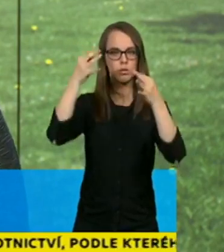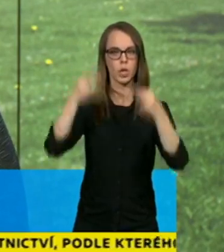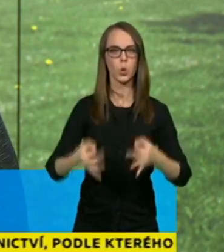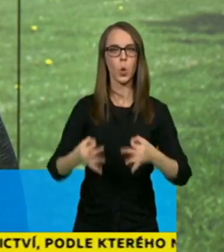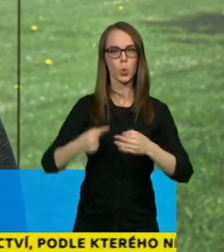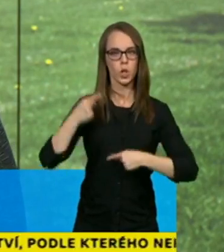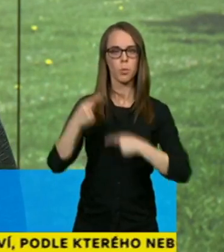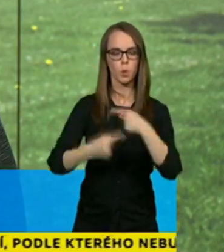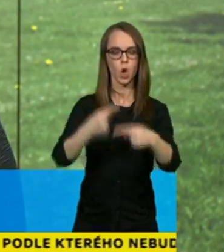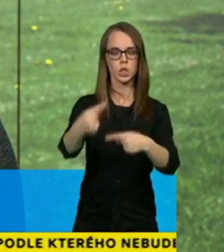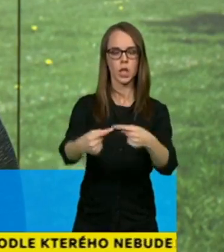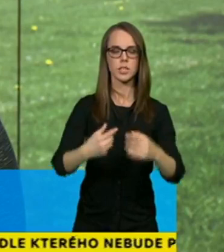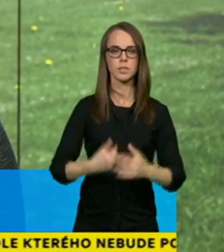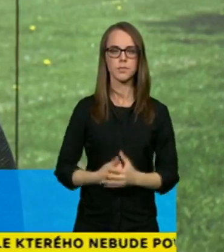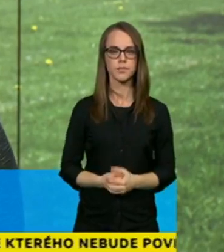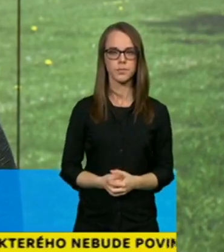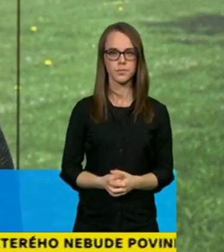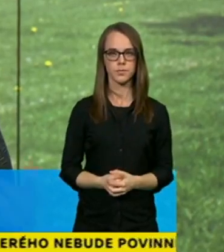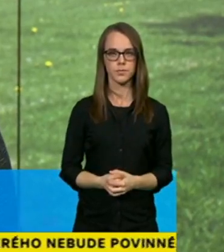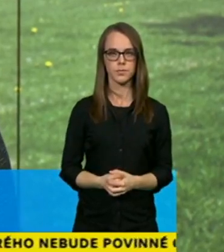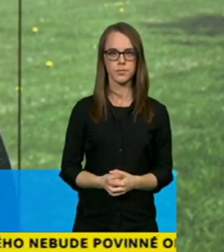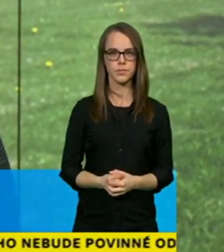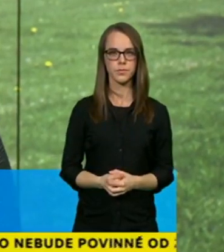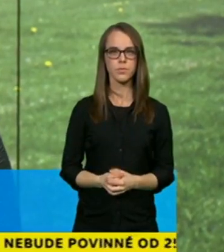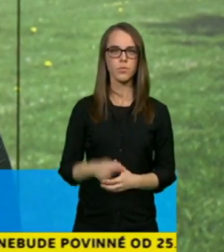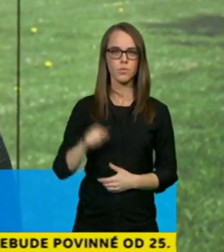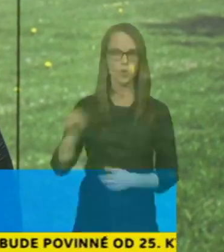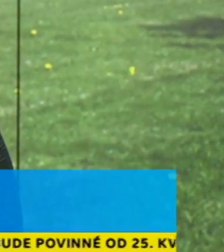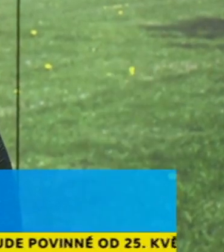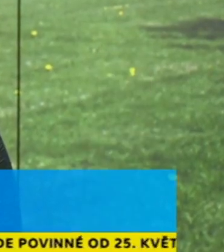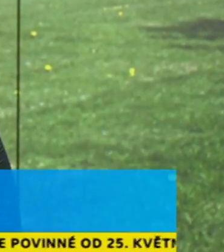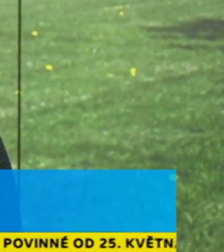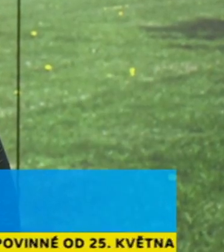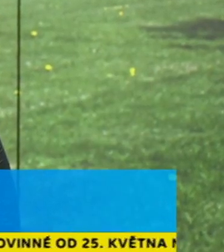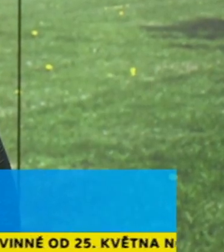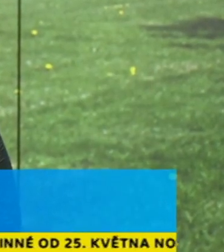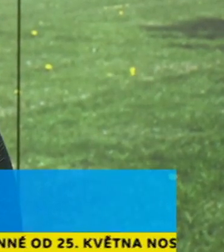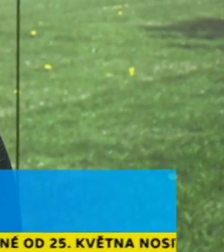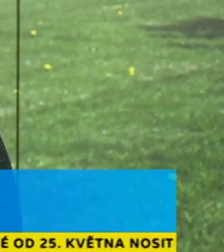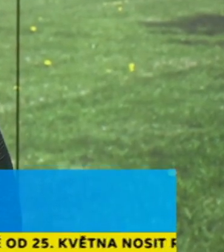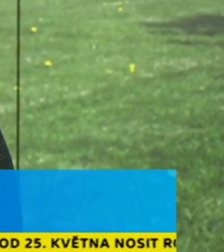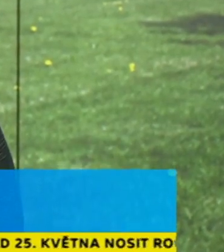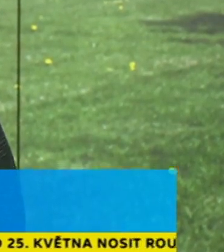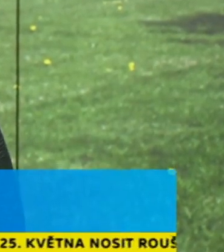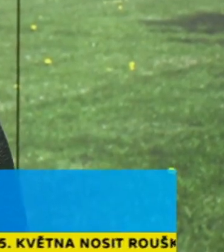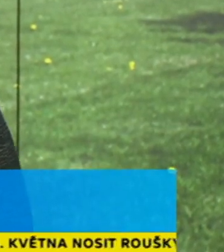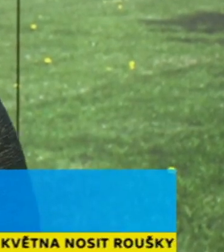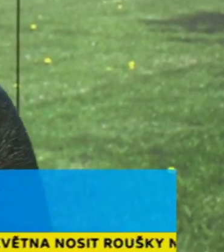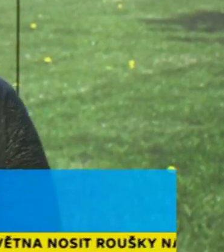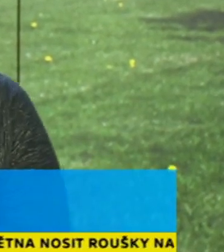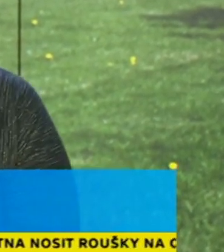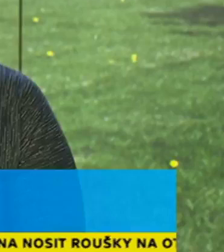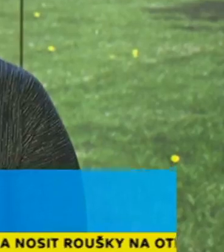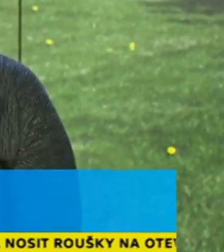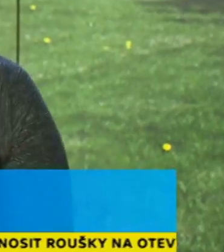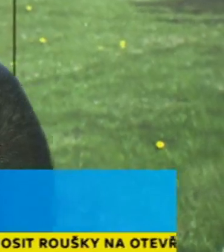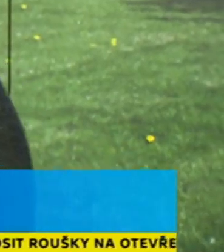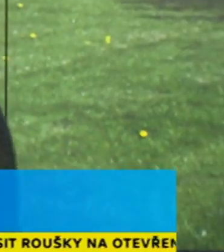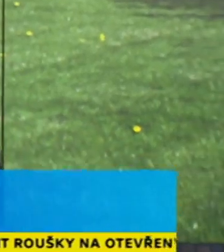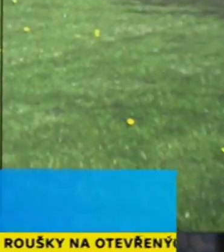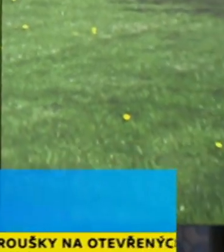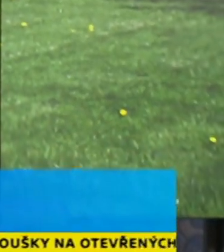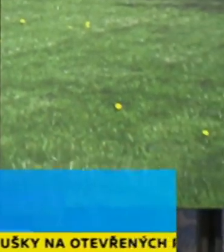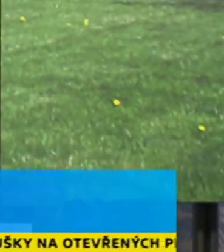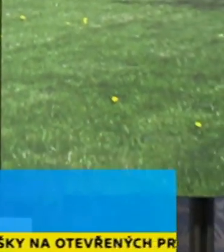to nejzásadnější z této novely, kterou také vláda jednomyslně schválila. Děkuji vám za pozornost.